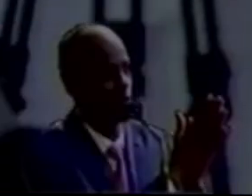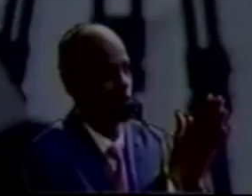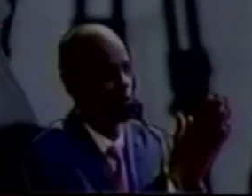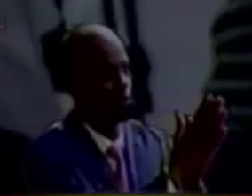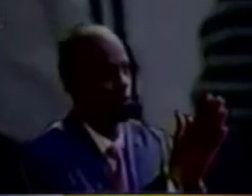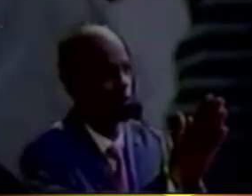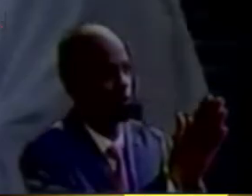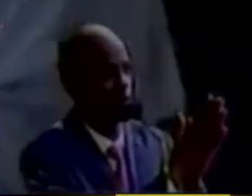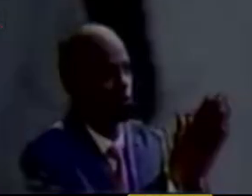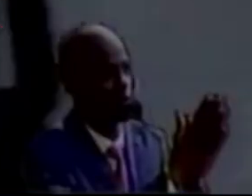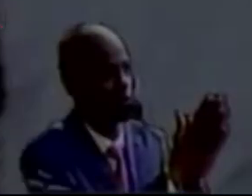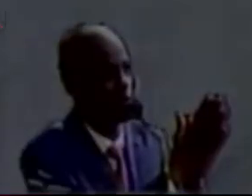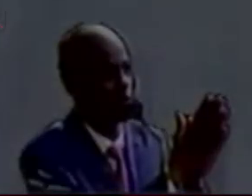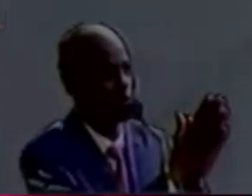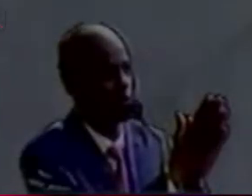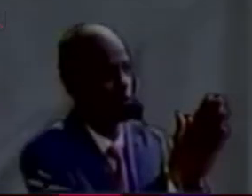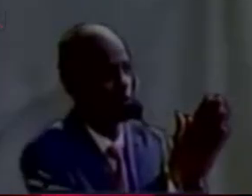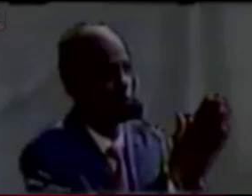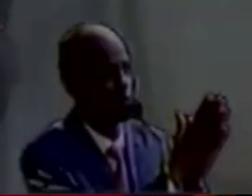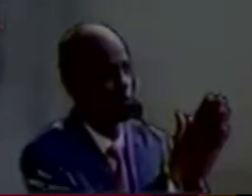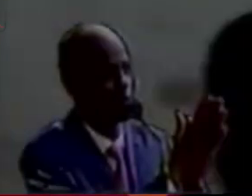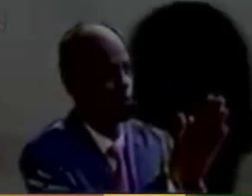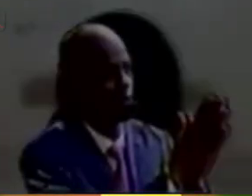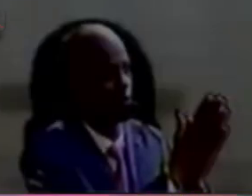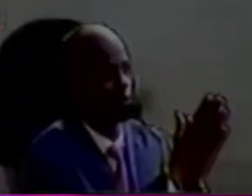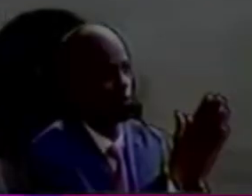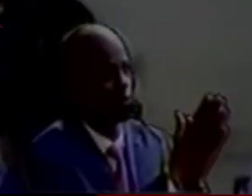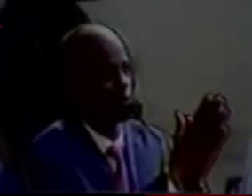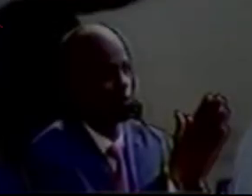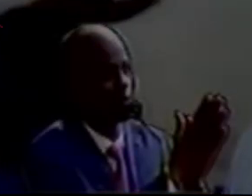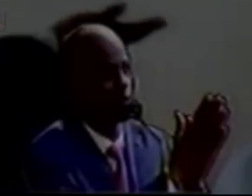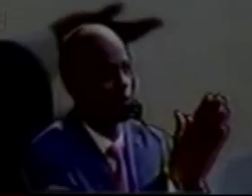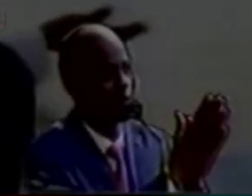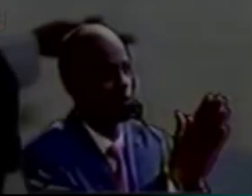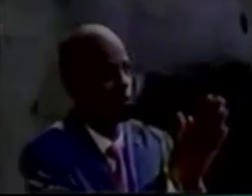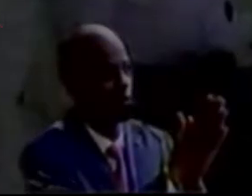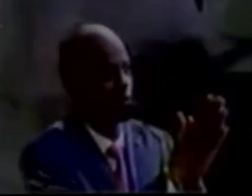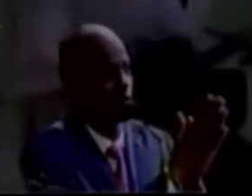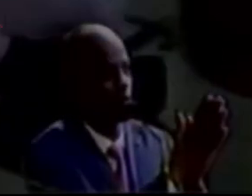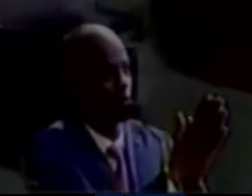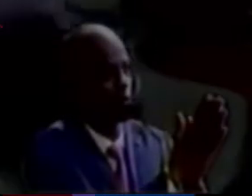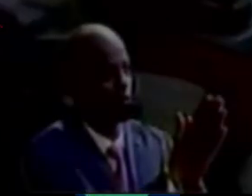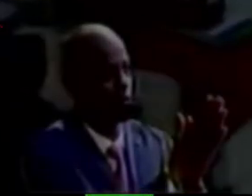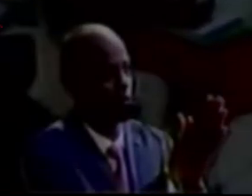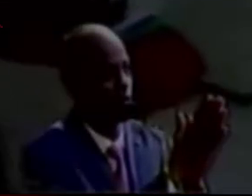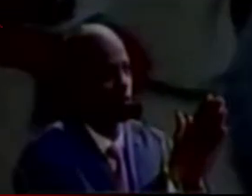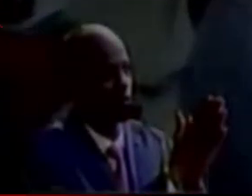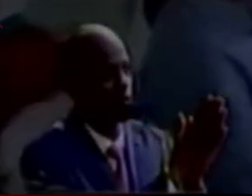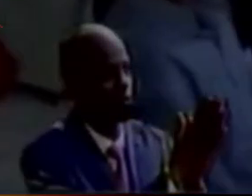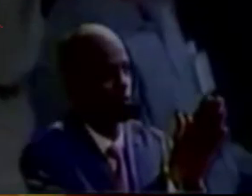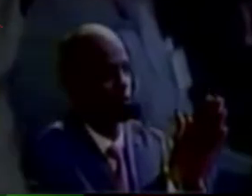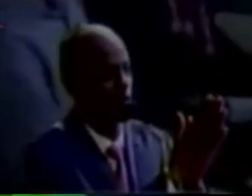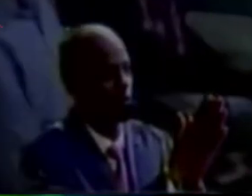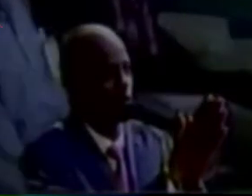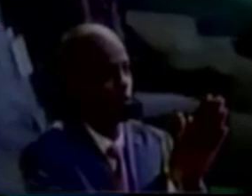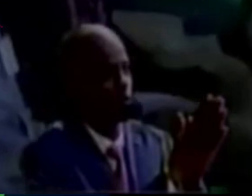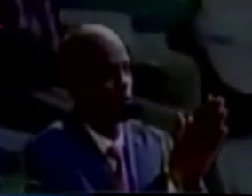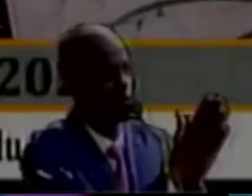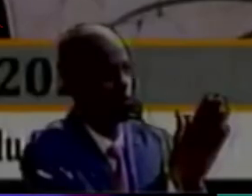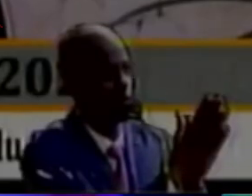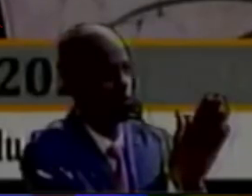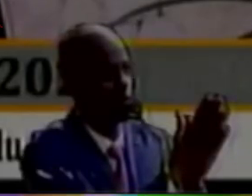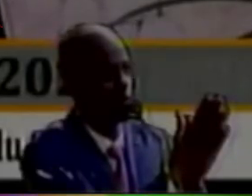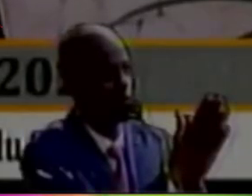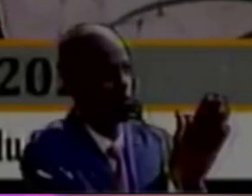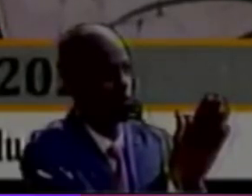gagne un thème. Quoi année ça, eh bien thème nan c'est humilité, santé mentale à l'ère du